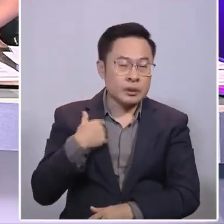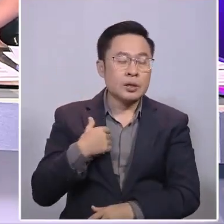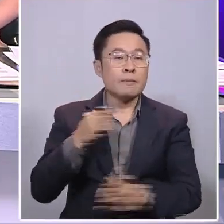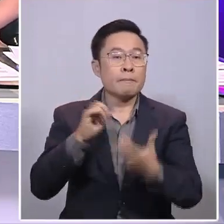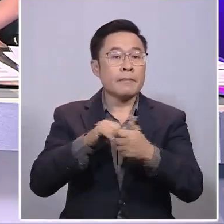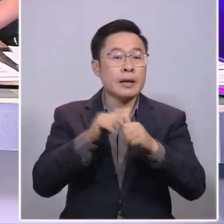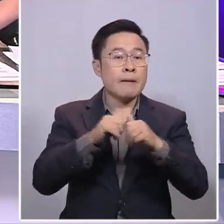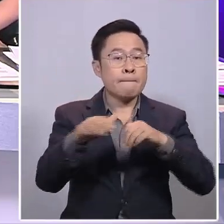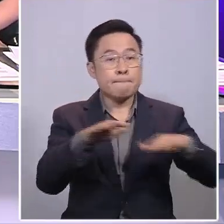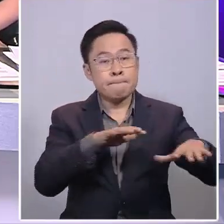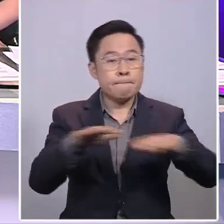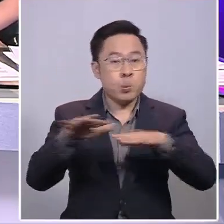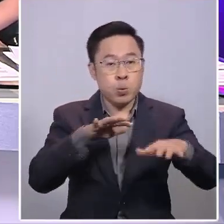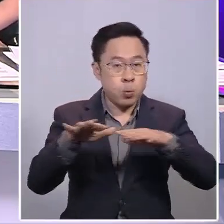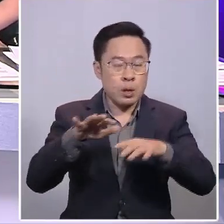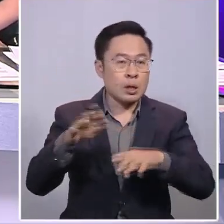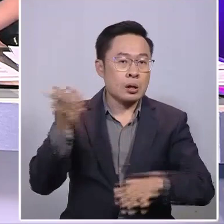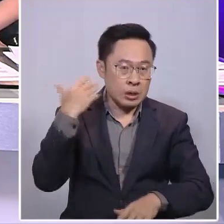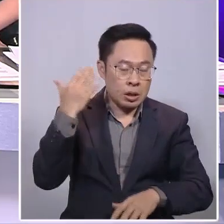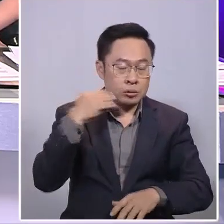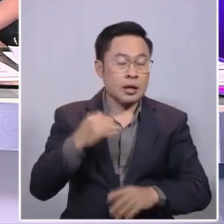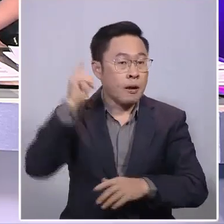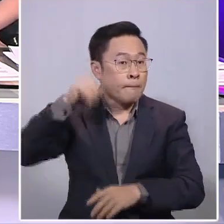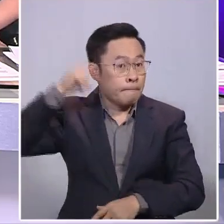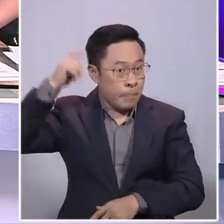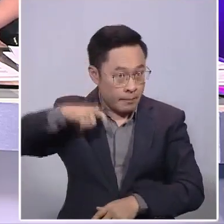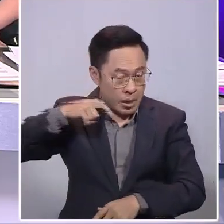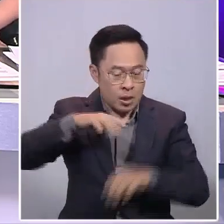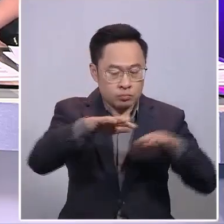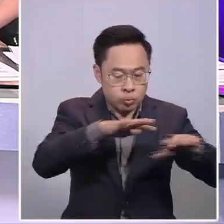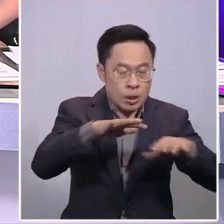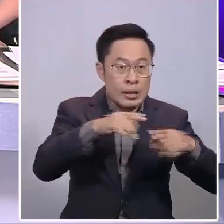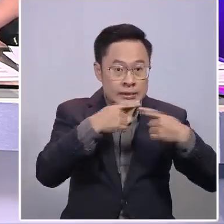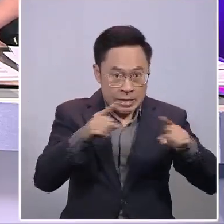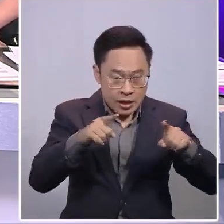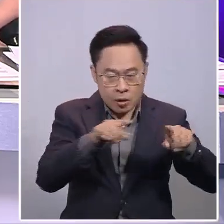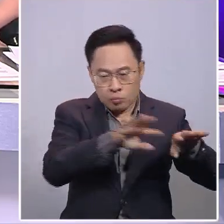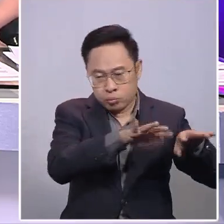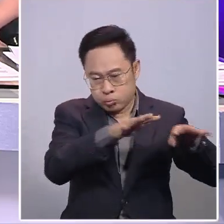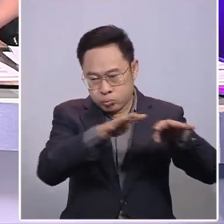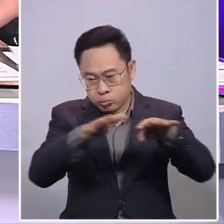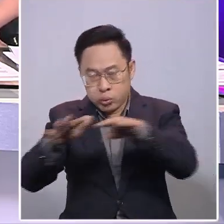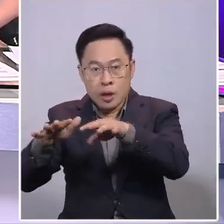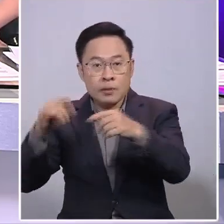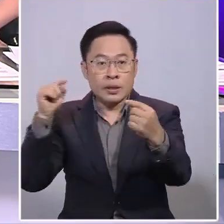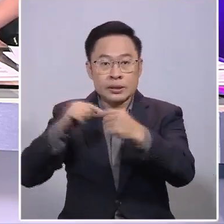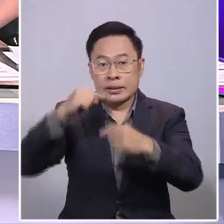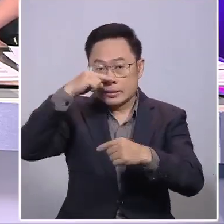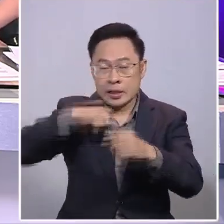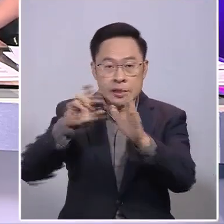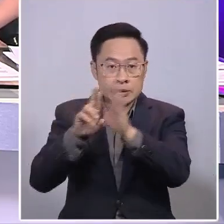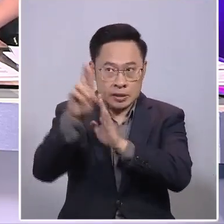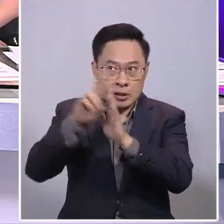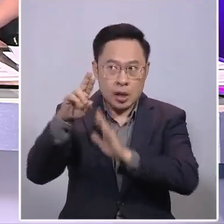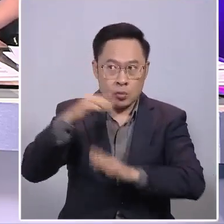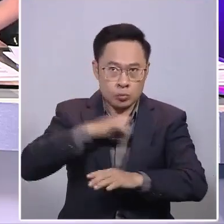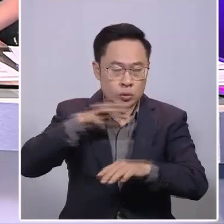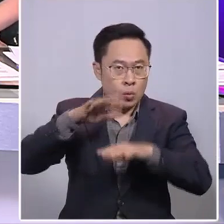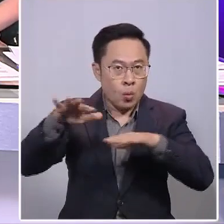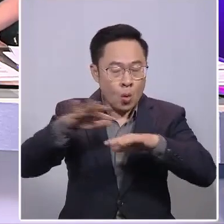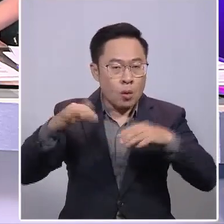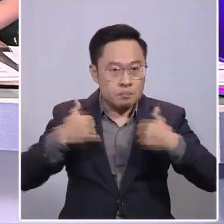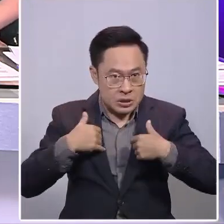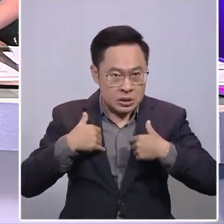แรงสั่นสะเทือนนะครับแผ่นดินไหวที่มีศูนย์กลางมาจากเมียนมาเมื่อช่วงเช้ามืดที่ผ่านมาตอนประมาณ 3:00 ครับเกิดขึ้นอีก